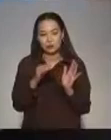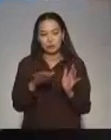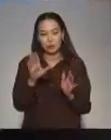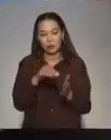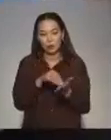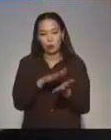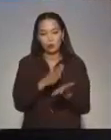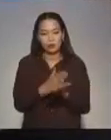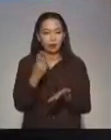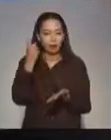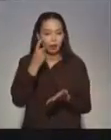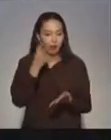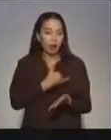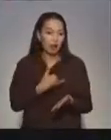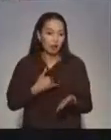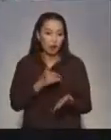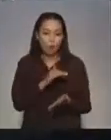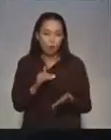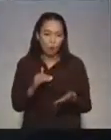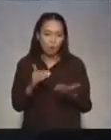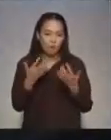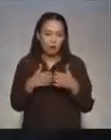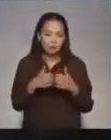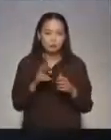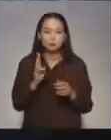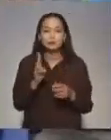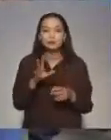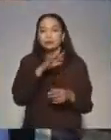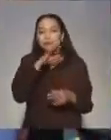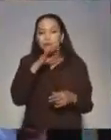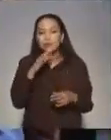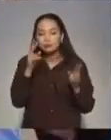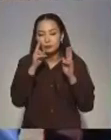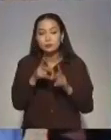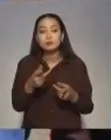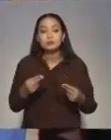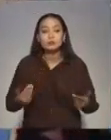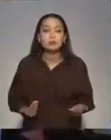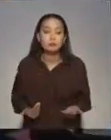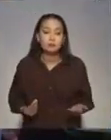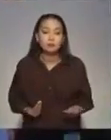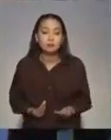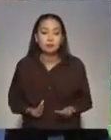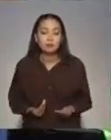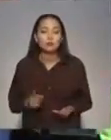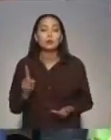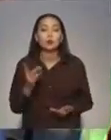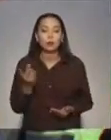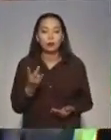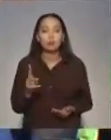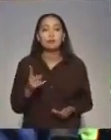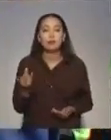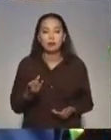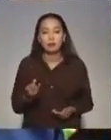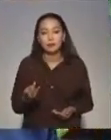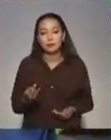тұр. Бұл ресми мәлімет, тіркелмей көше кезіп жүргені қанша. Сіз қайда тұрасыз? Мен ба? Не керек сізге? Жоқ, енді неге айқайлап